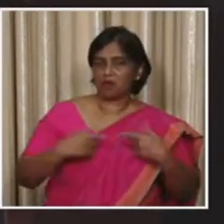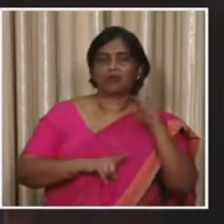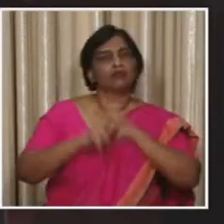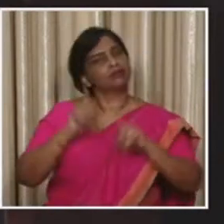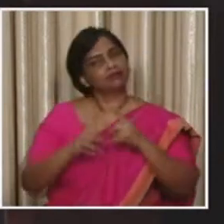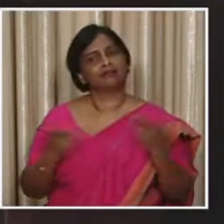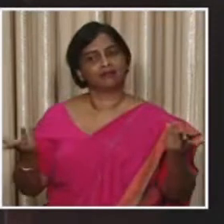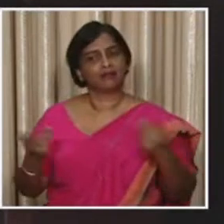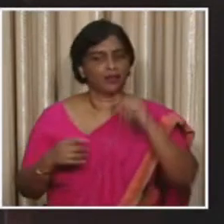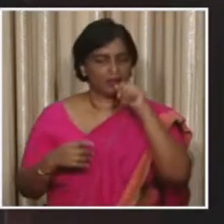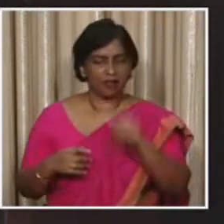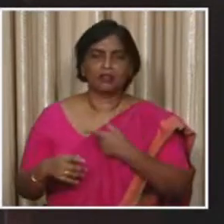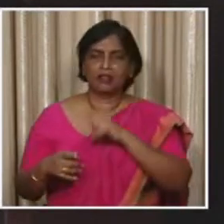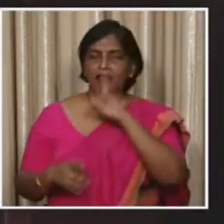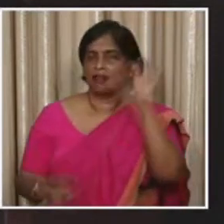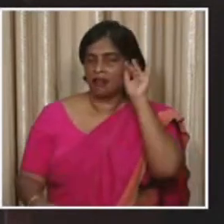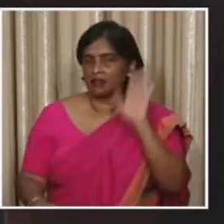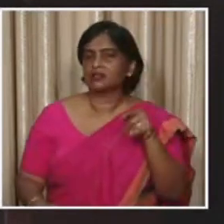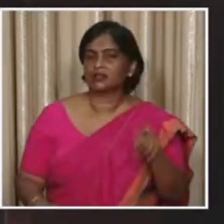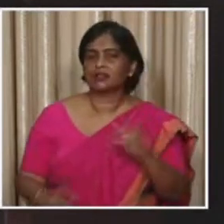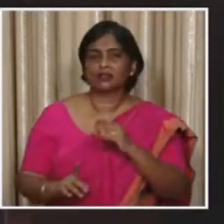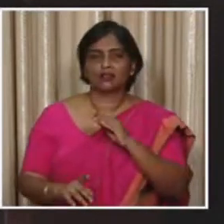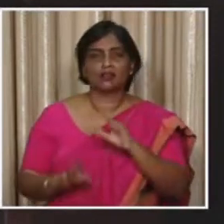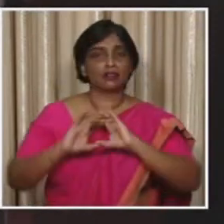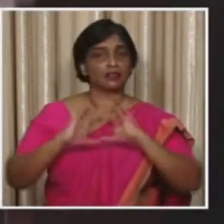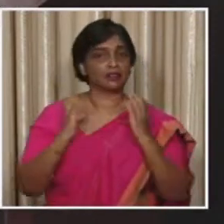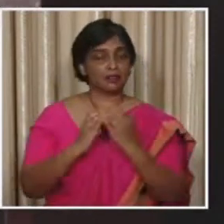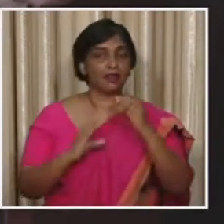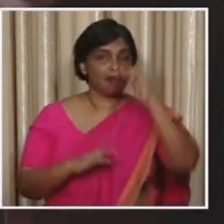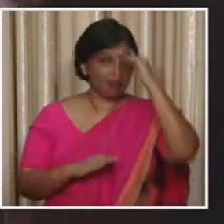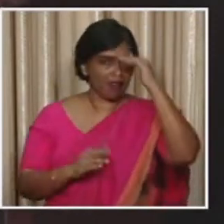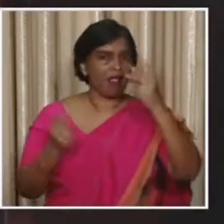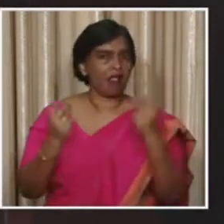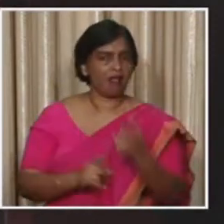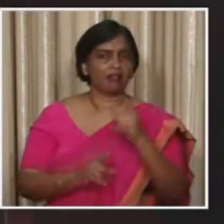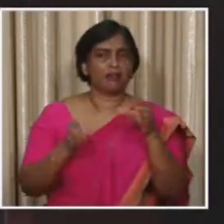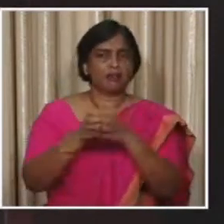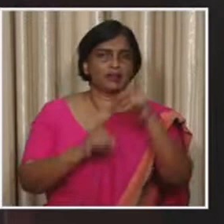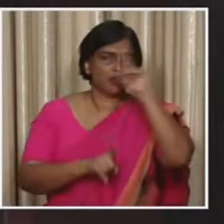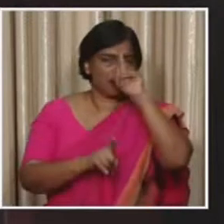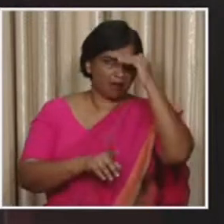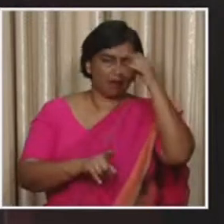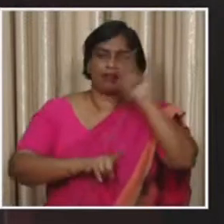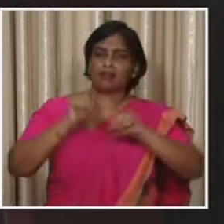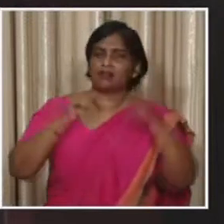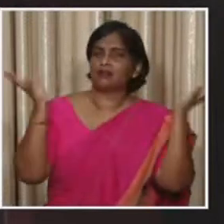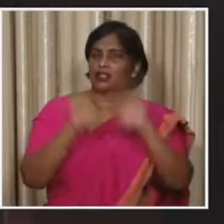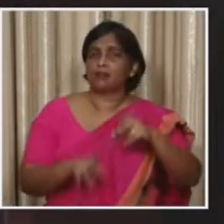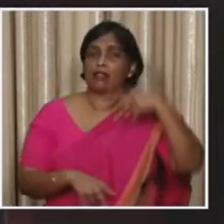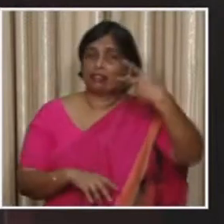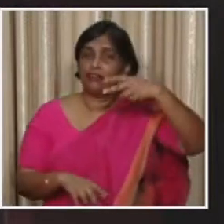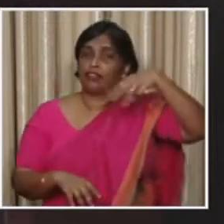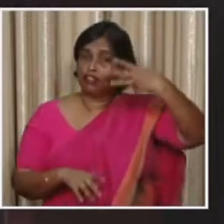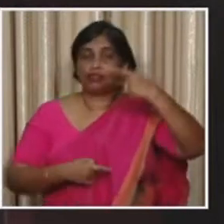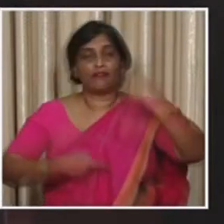වශයෙන්ම මම අහන්න කැමති සභානායකතුමාගෙන් හදිස්සියේ පක්ෂනායකින්ගේ රැස්වීමක් ඇඳවලා දෙවෙනිදායි තුන්වෙනිදායි